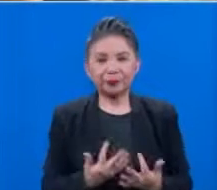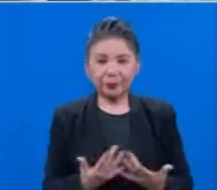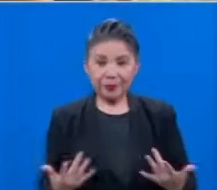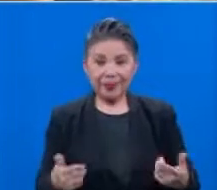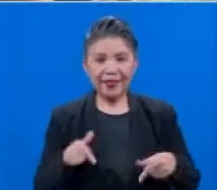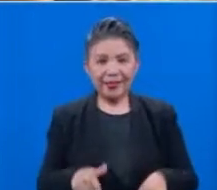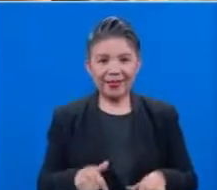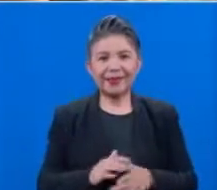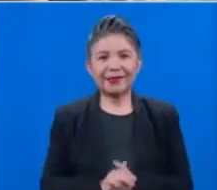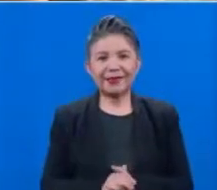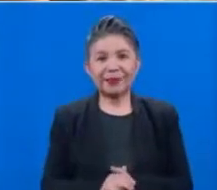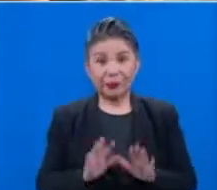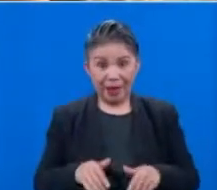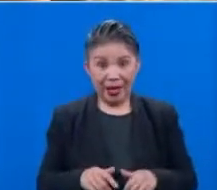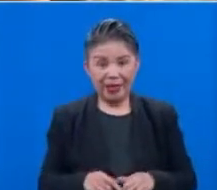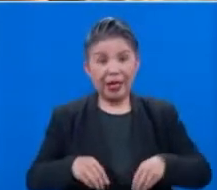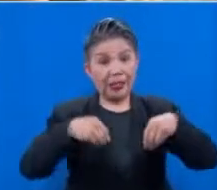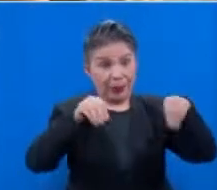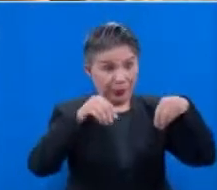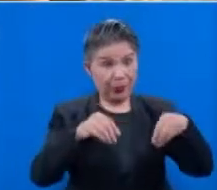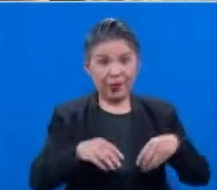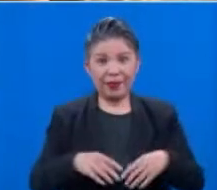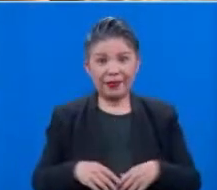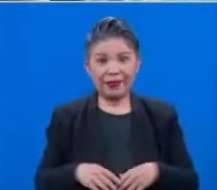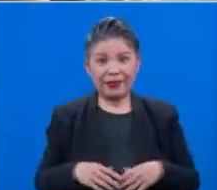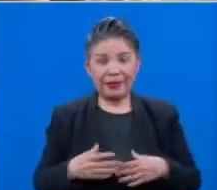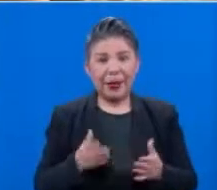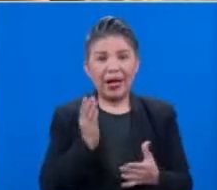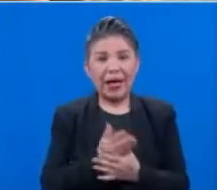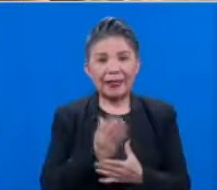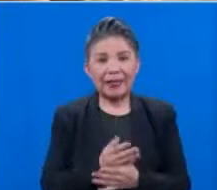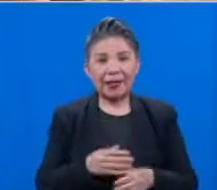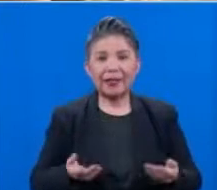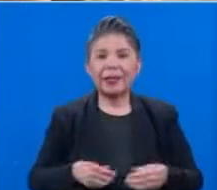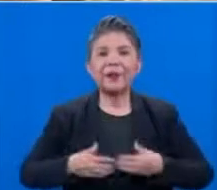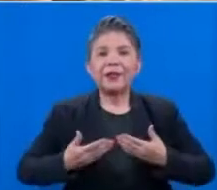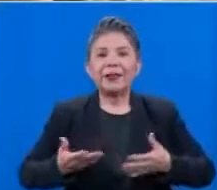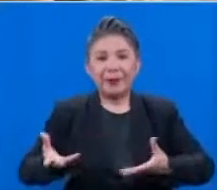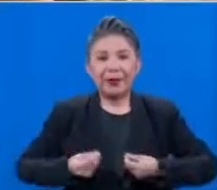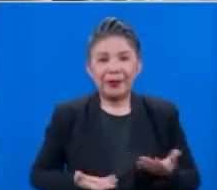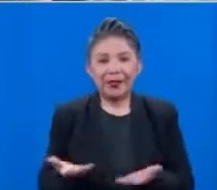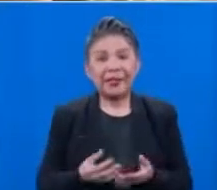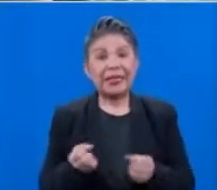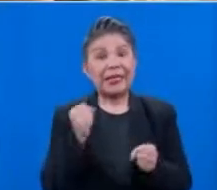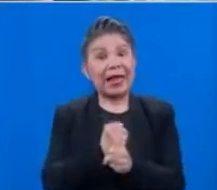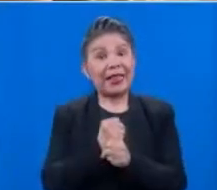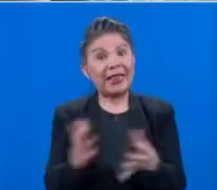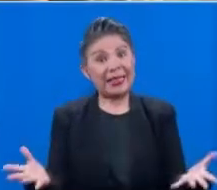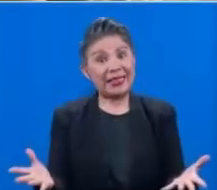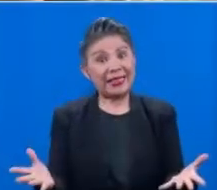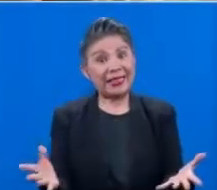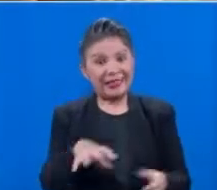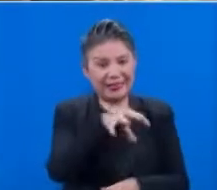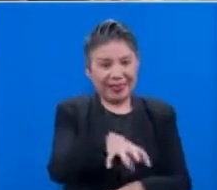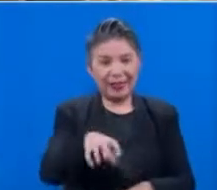yang hadir. Kemudian dari sisi penjualan juga kami diberikan akses dengan diberikan fasilitasi gratis. Masing-masing